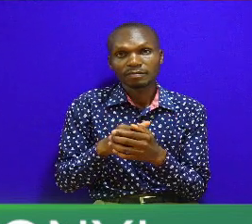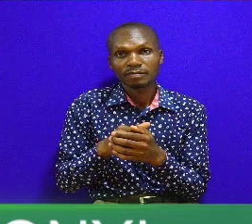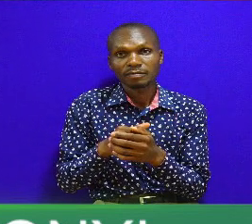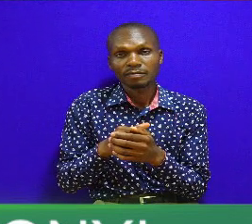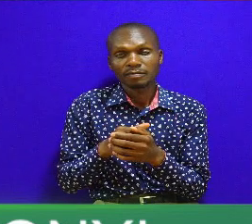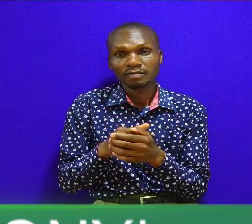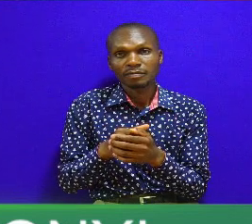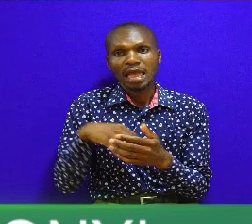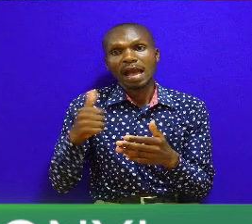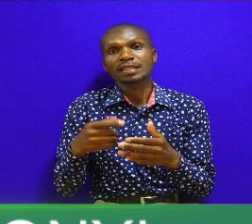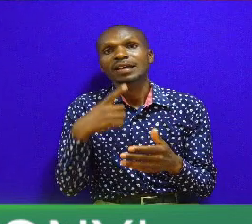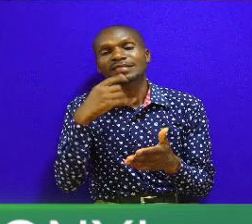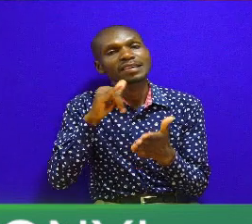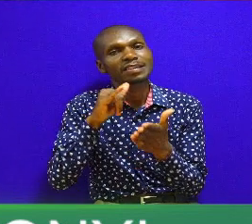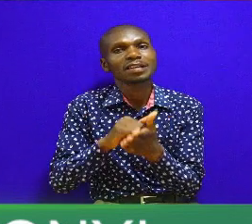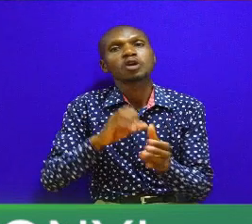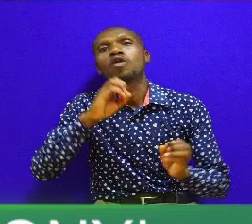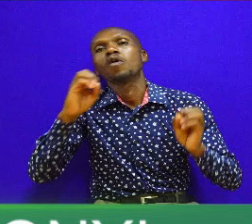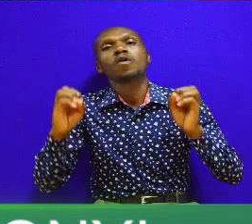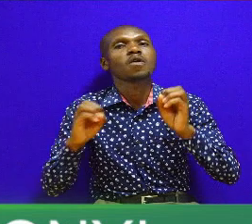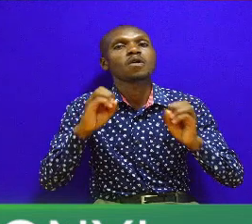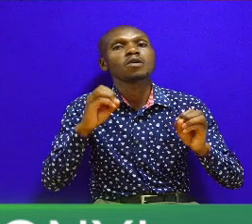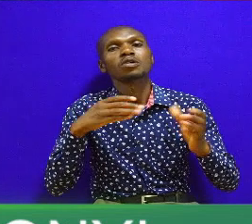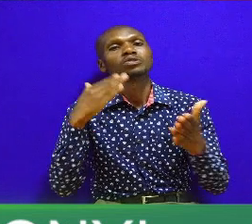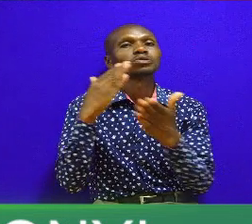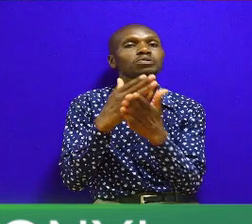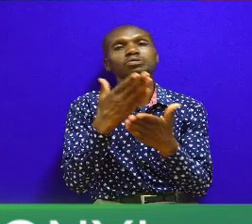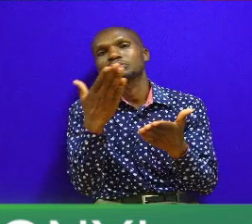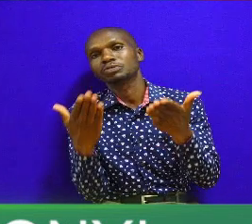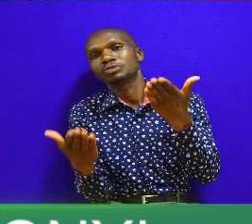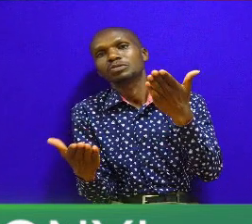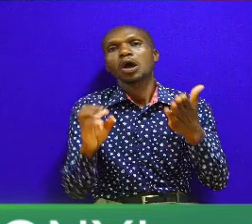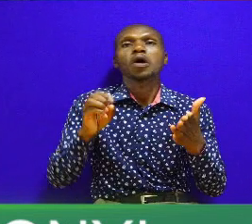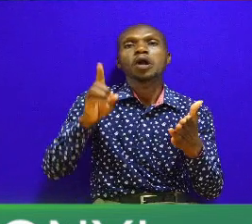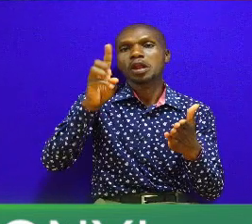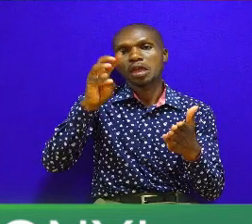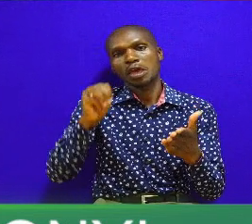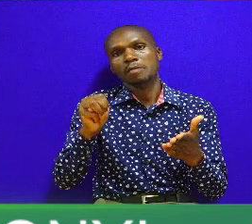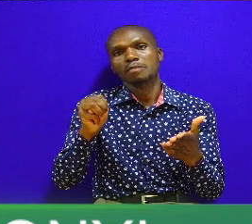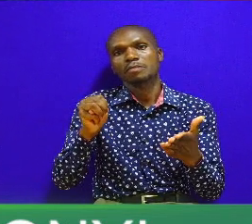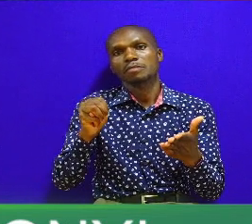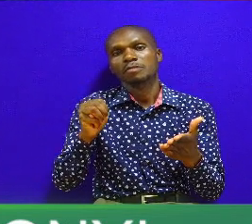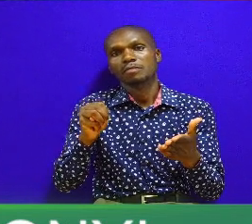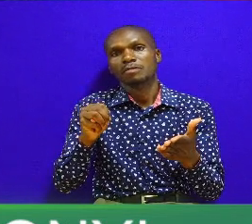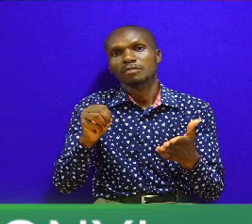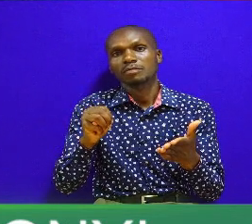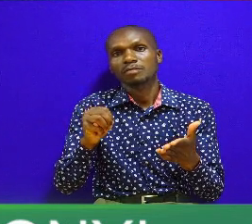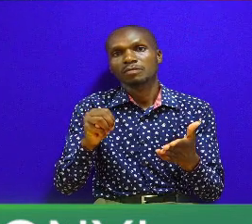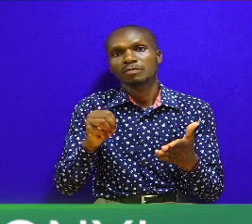Wengine wanasema inaonekana ati labda ODM